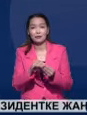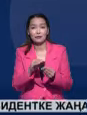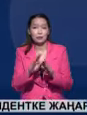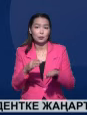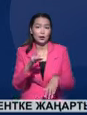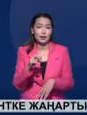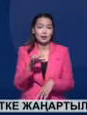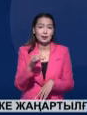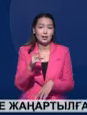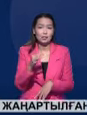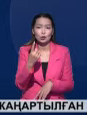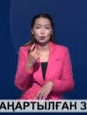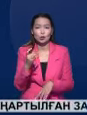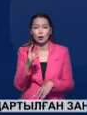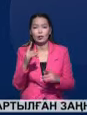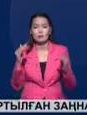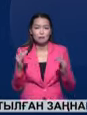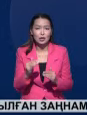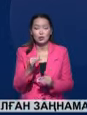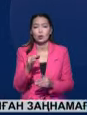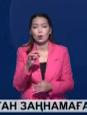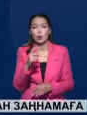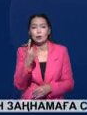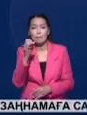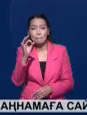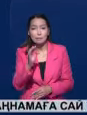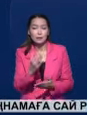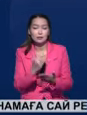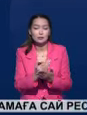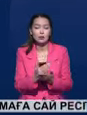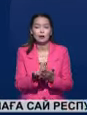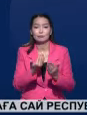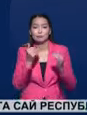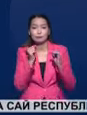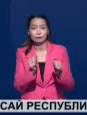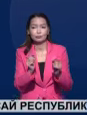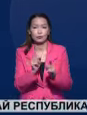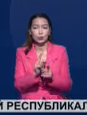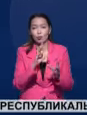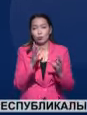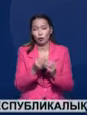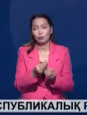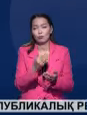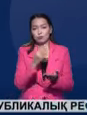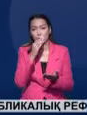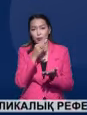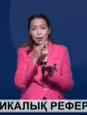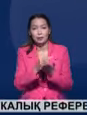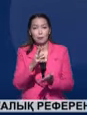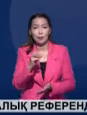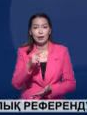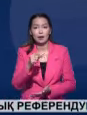есе төмен және рентгендік дозаның 1%-нан аз. Апаттың ықтималдығы жоқтың қасы деуге болады. Қызметі МАГАТЭ белгілеген